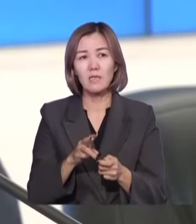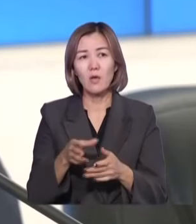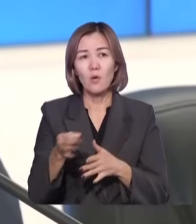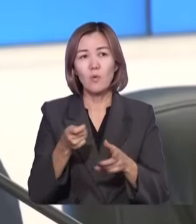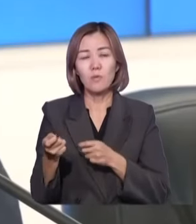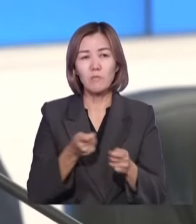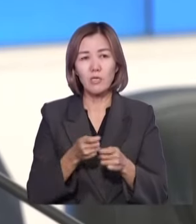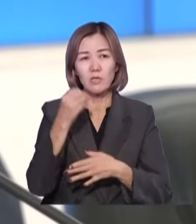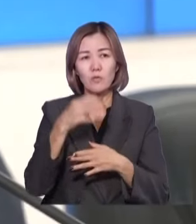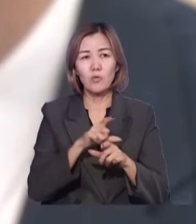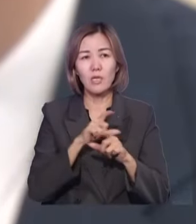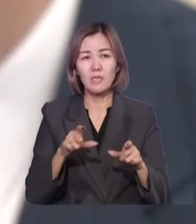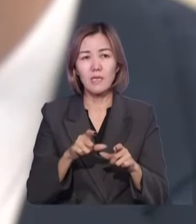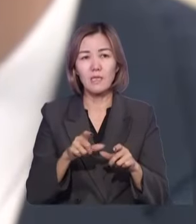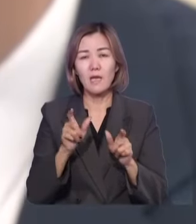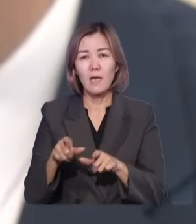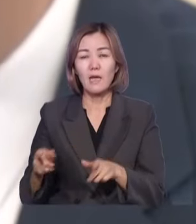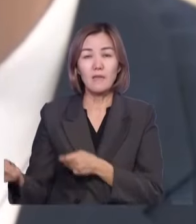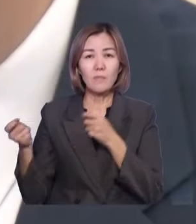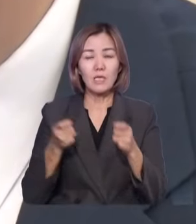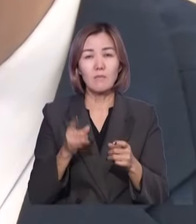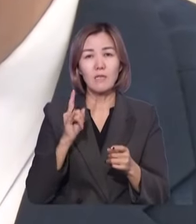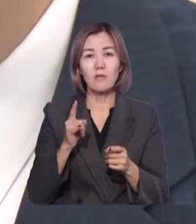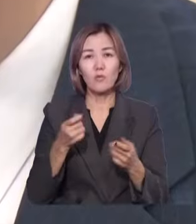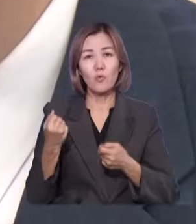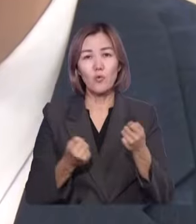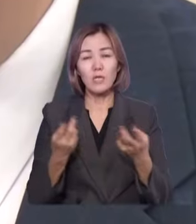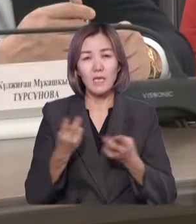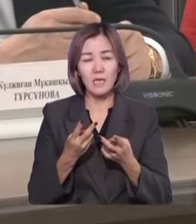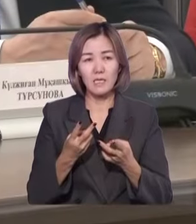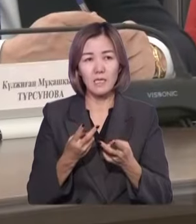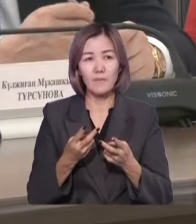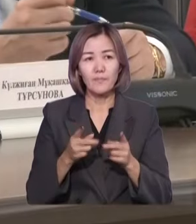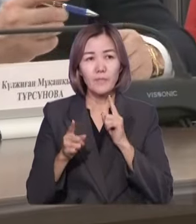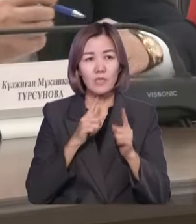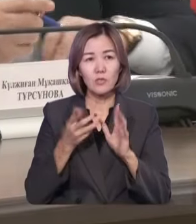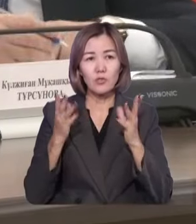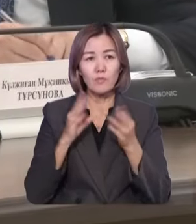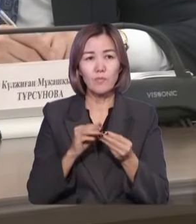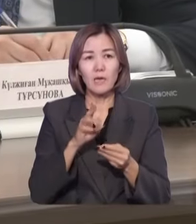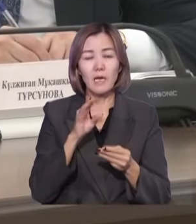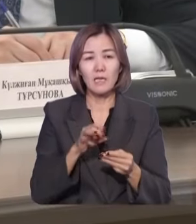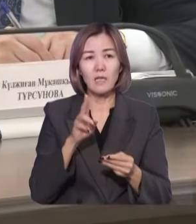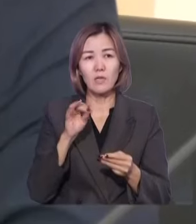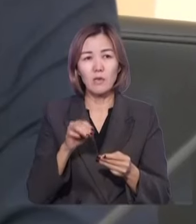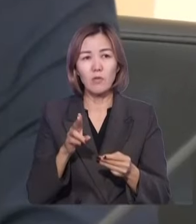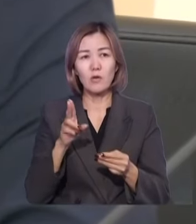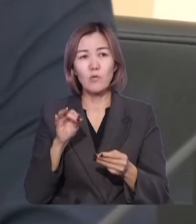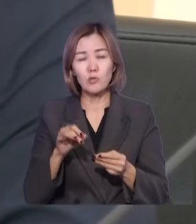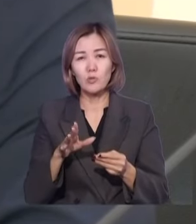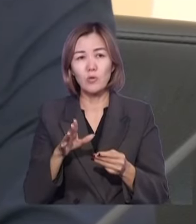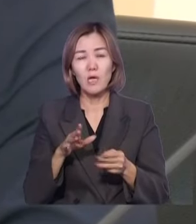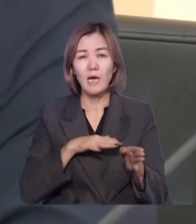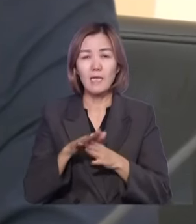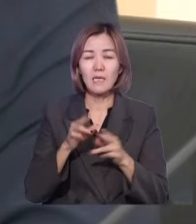басшылығынан орталықтарға адам тасымалдар көлік сұрады. Жиын барысында тұжырымдама аясында Қаратал, Кербұлақ, Көксу аудандарында